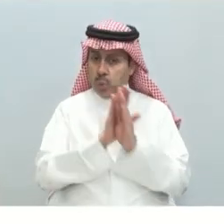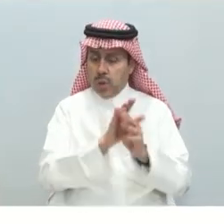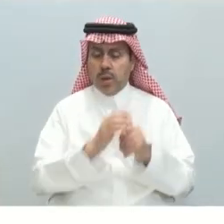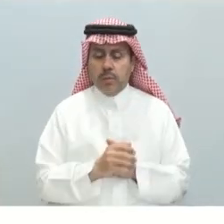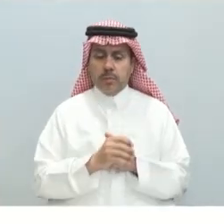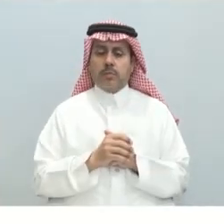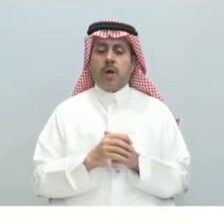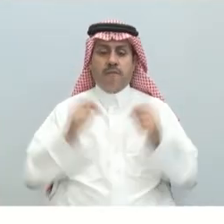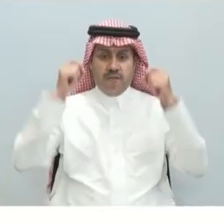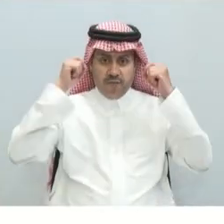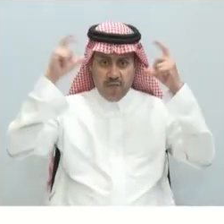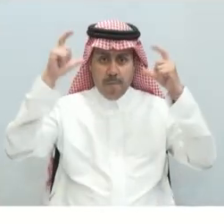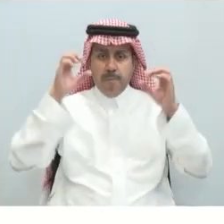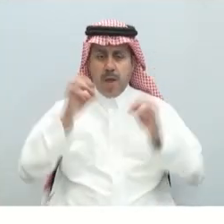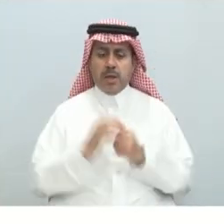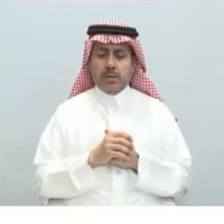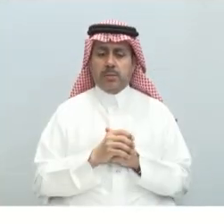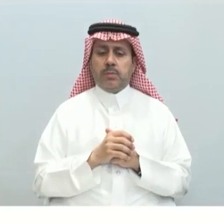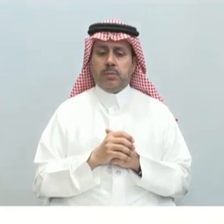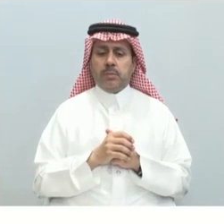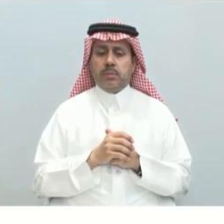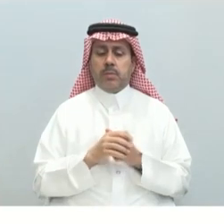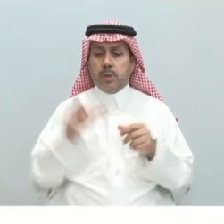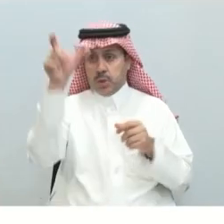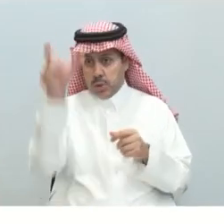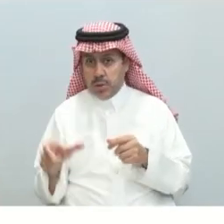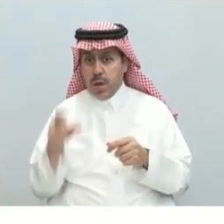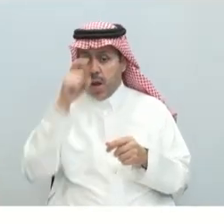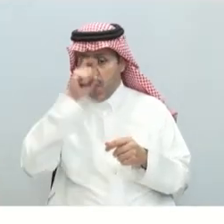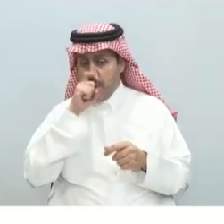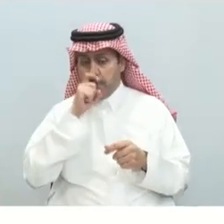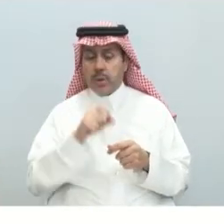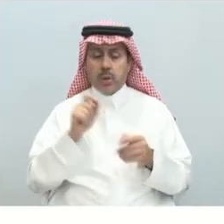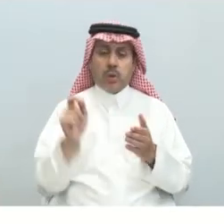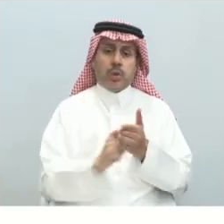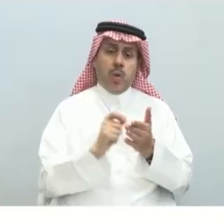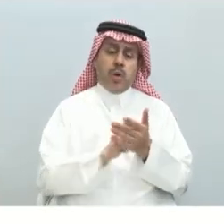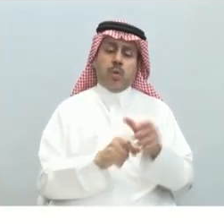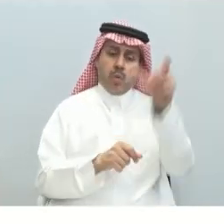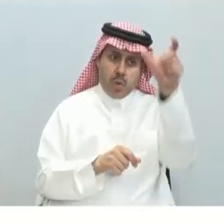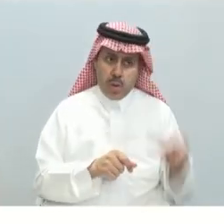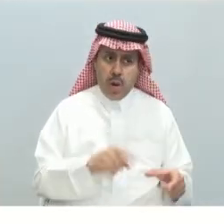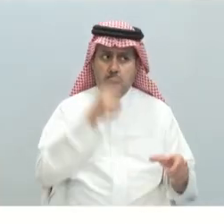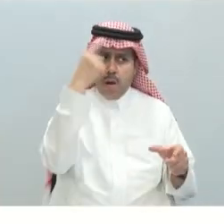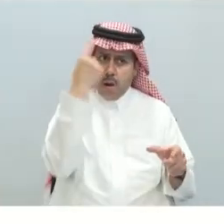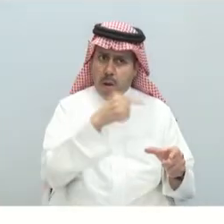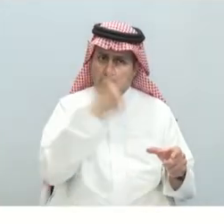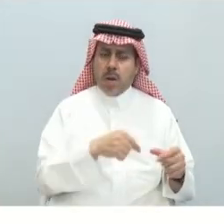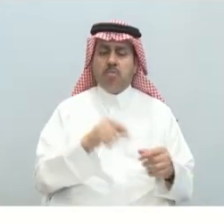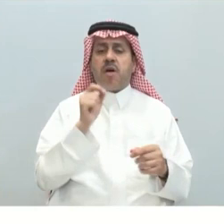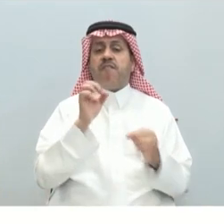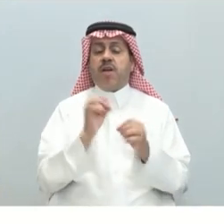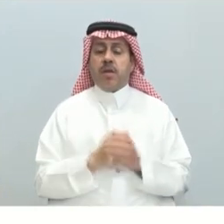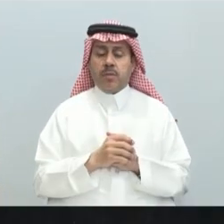تعالى على فهم الايات التي معنا هنا دون الاوامر والنواهي الوارده في الايات